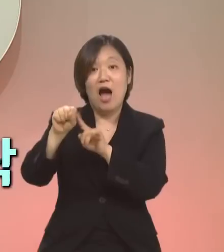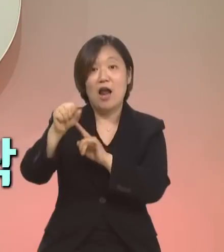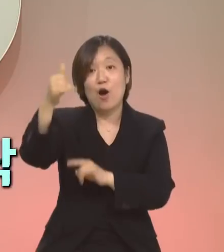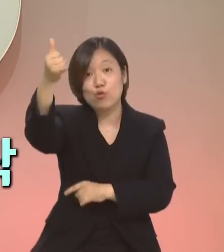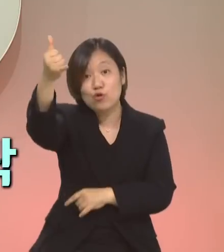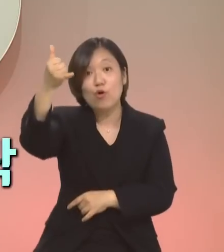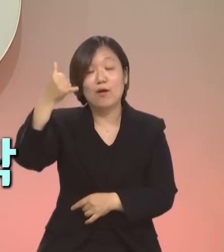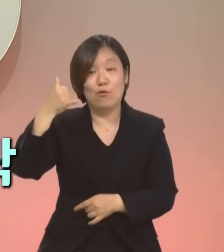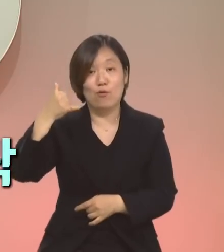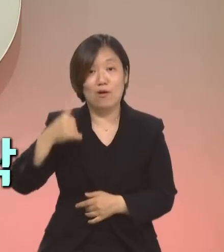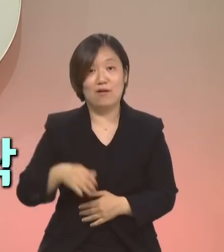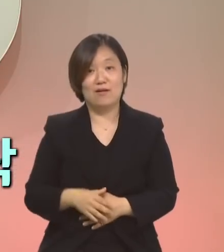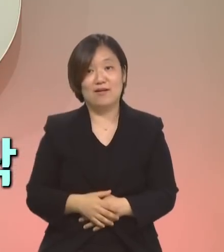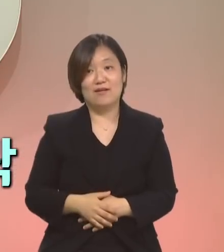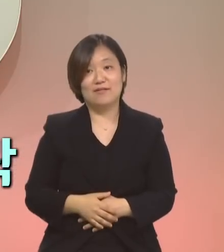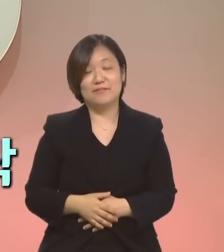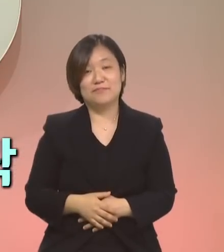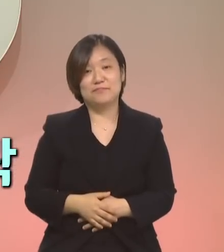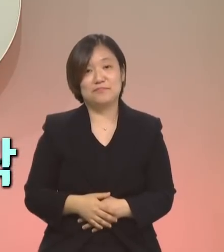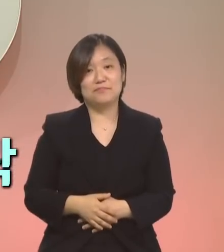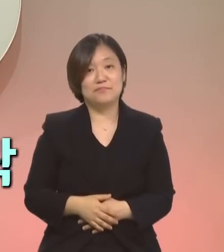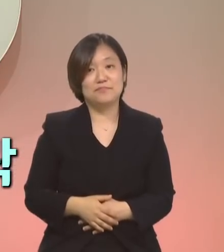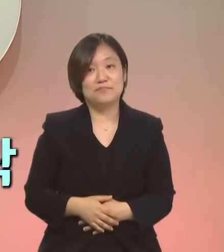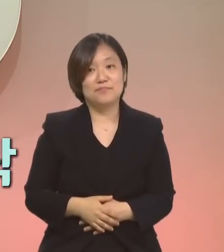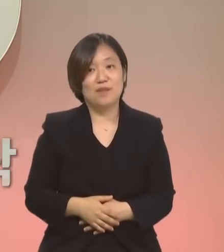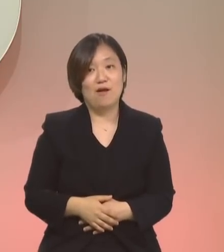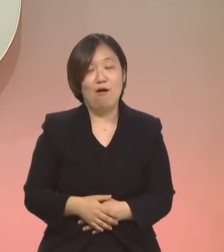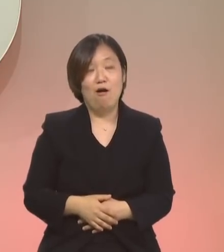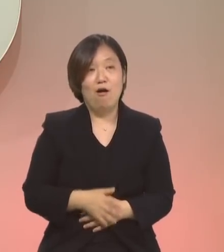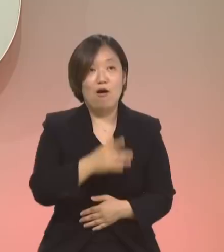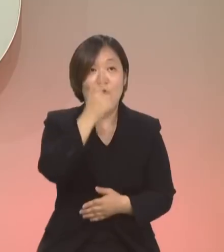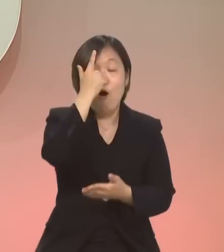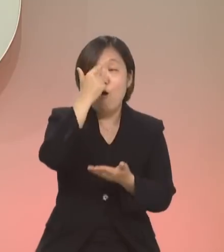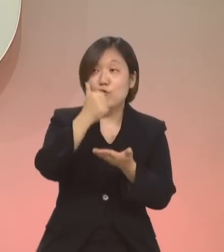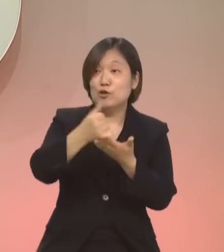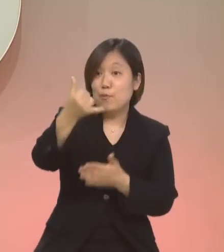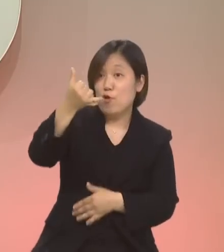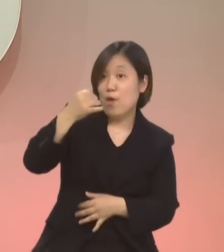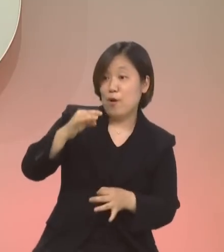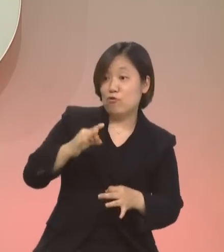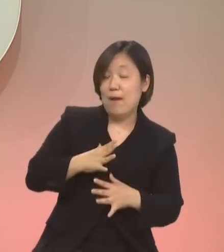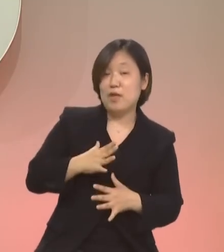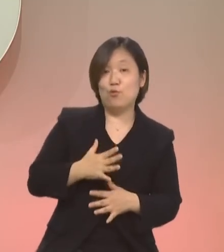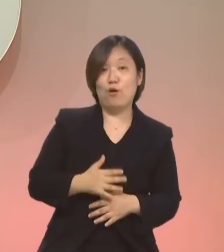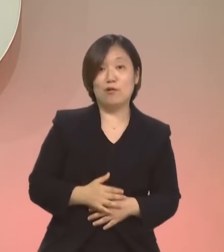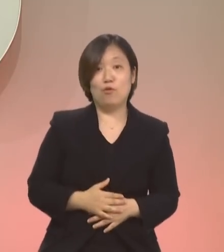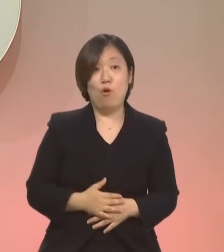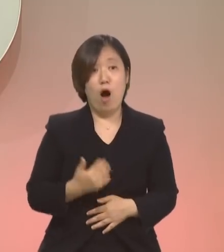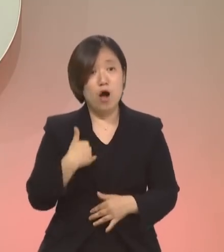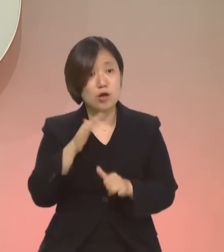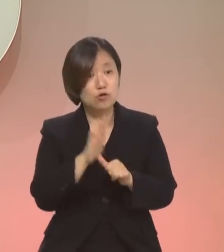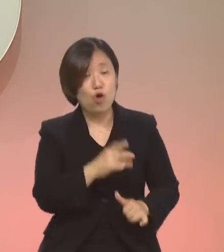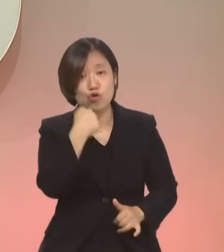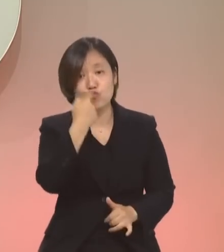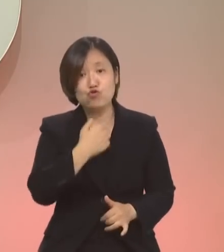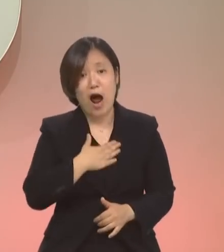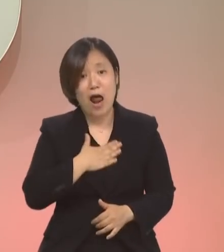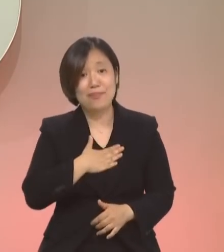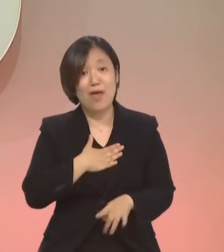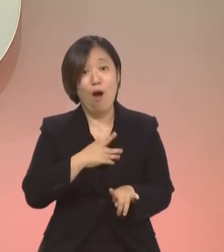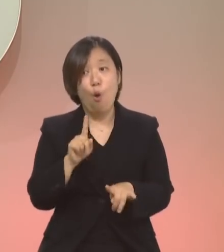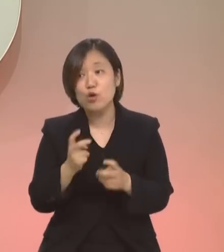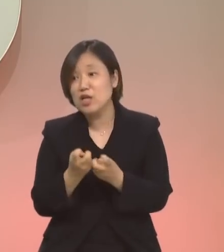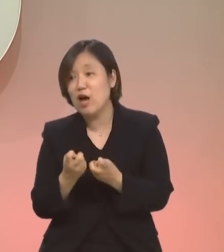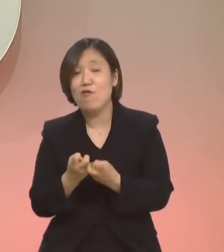소식을 딱 이제 연락이 온 거예요 스님이 깜짝 놀래가지고 자기 떨어진 걸로 알고 있는데